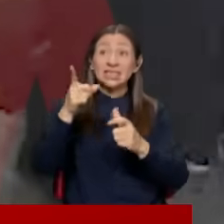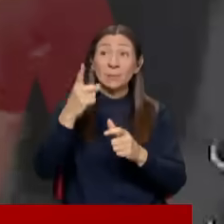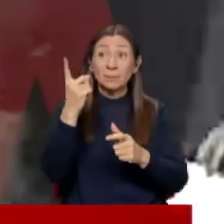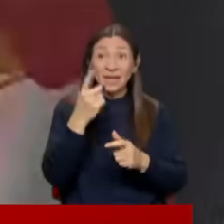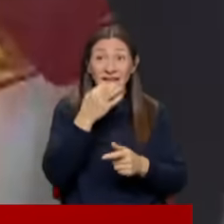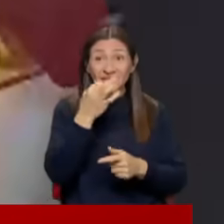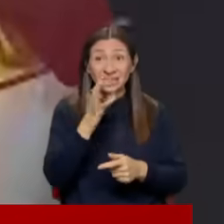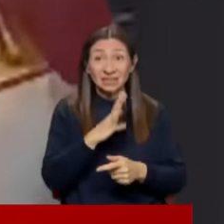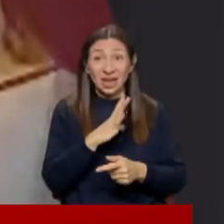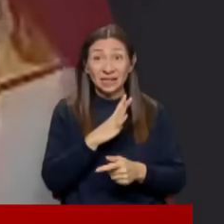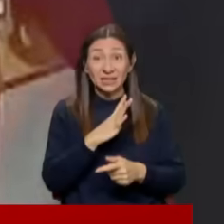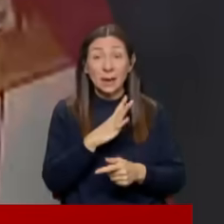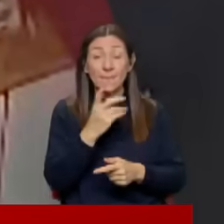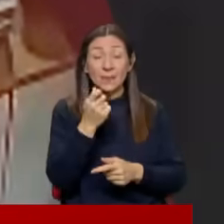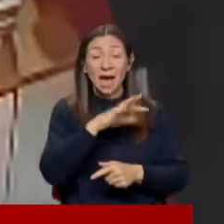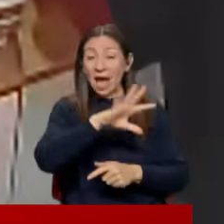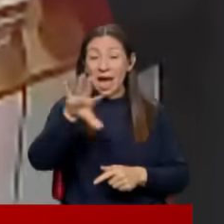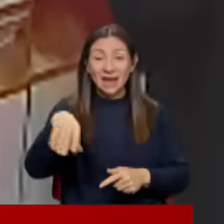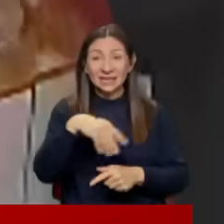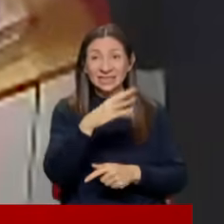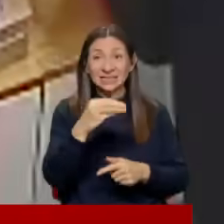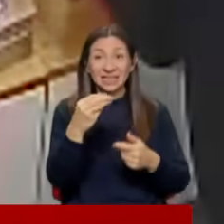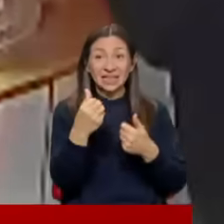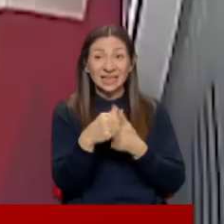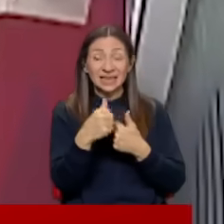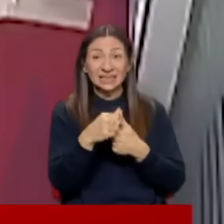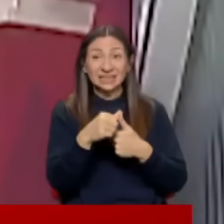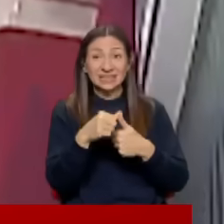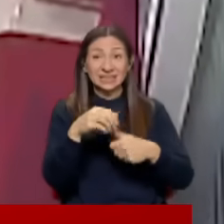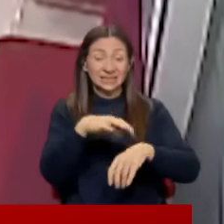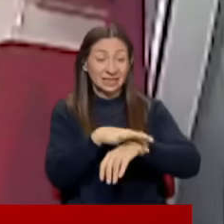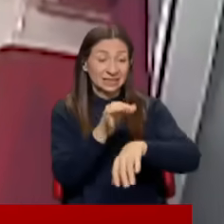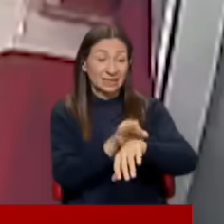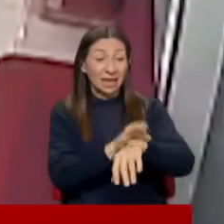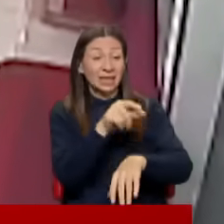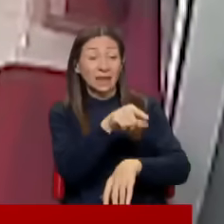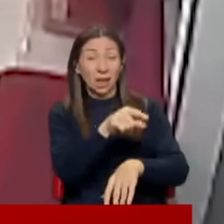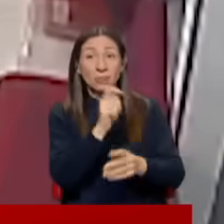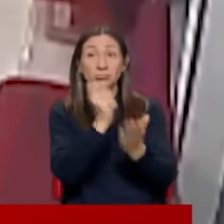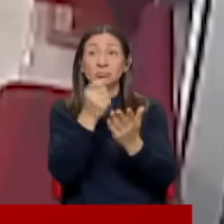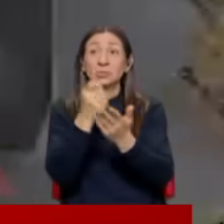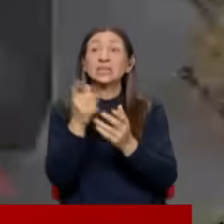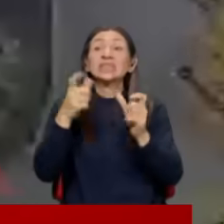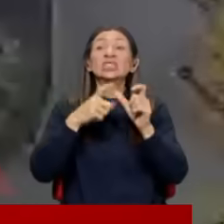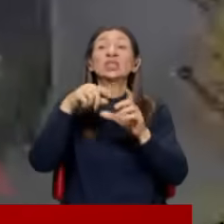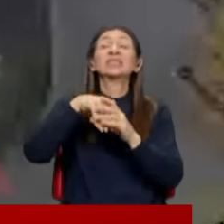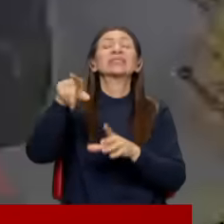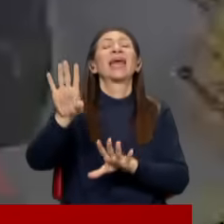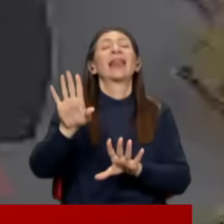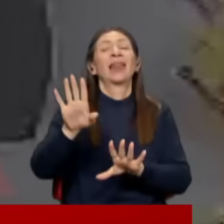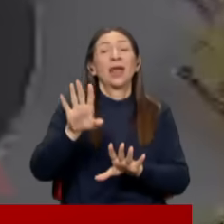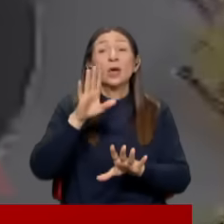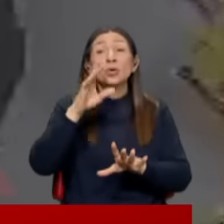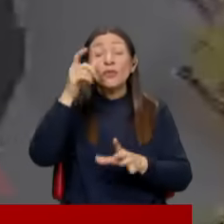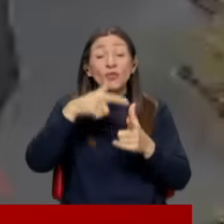bir ifadesi var. Para herkesin karısının taktığı saatlerde diyor. Bu para seçildi değil. Türkiye'nin